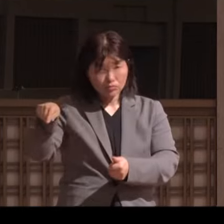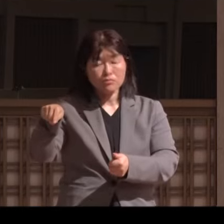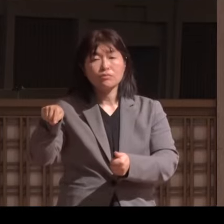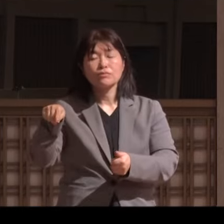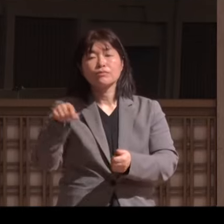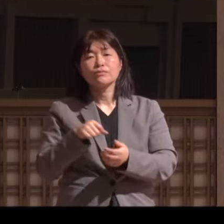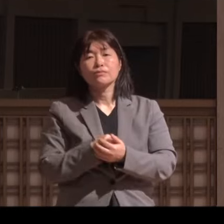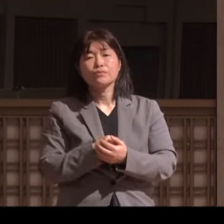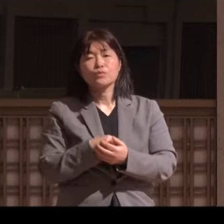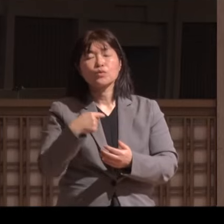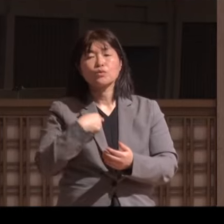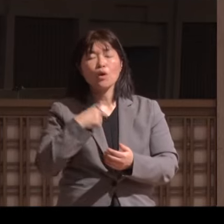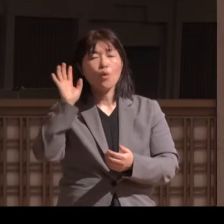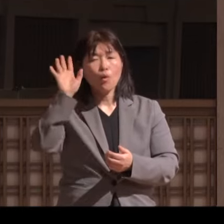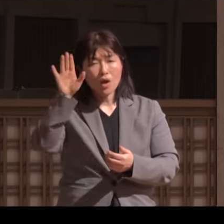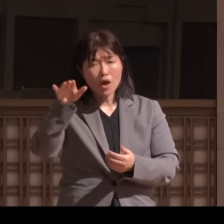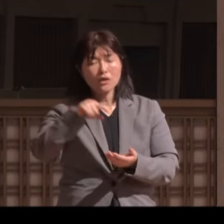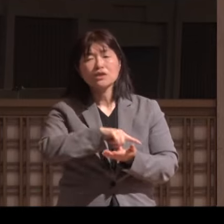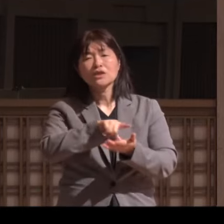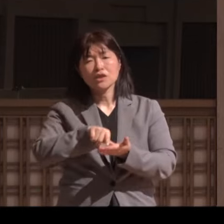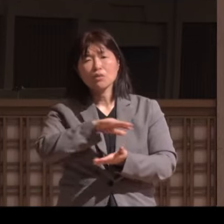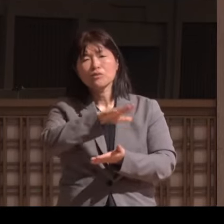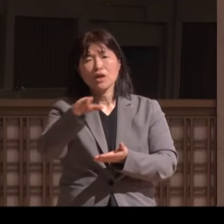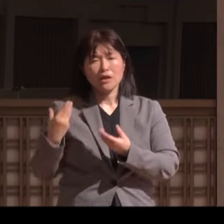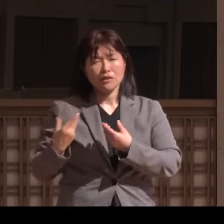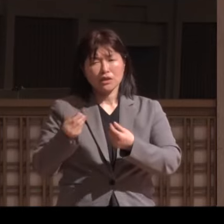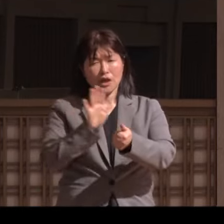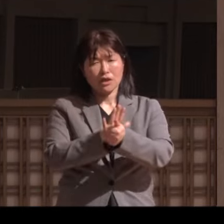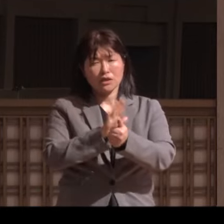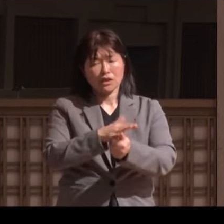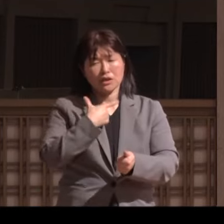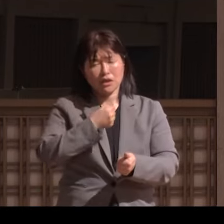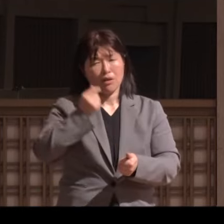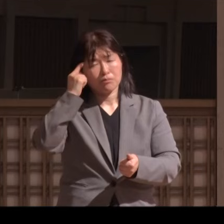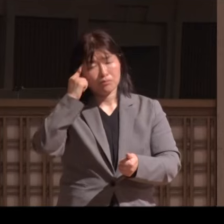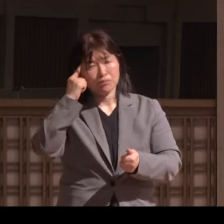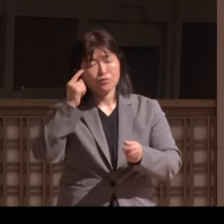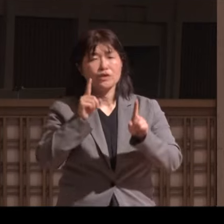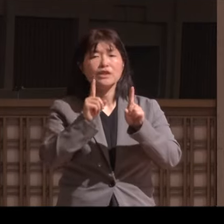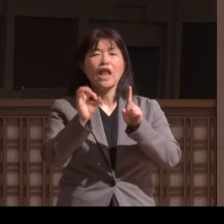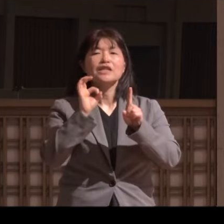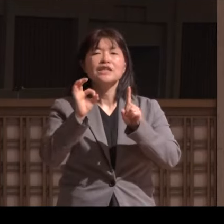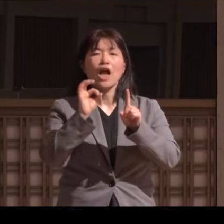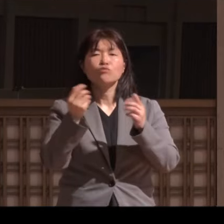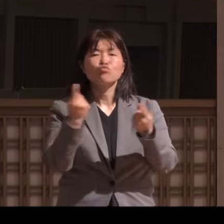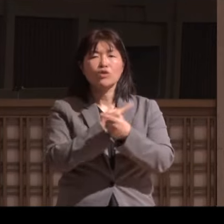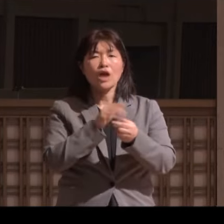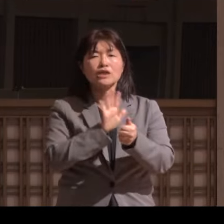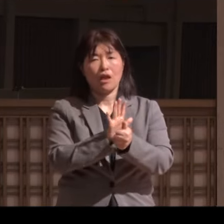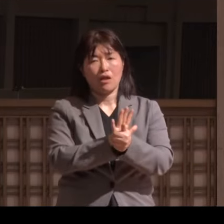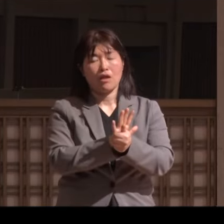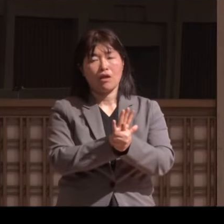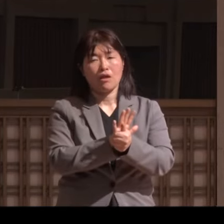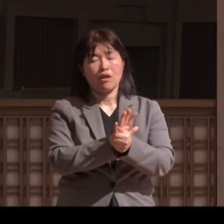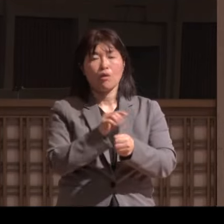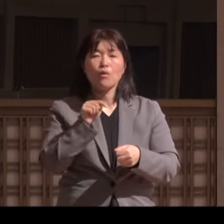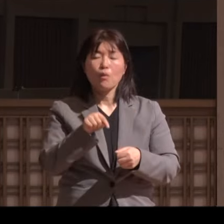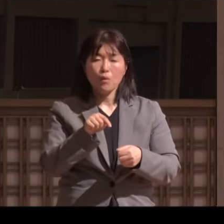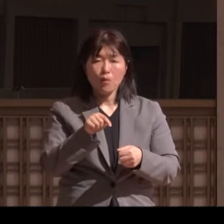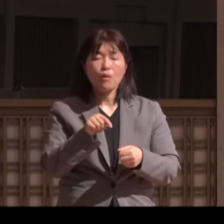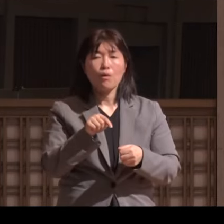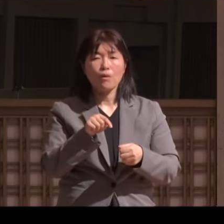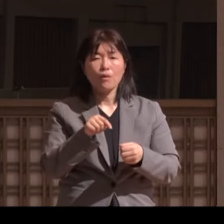がこれから私たちがま地域の皆さんにしっかり支援をしていきたいと考えてるのがデジタル化の支援というのが考えてますと申します